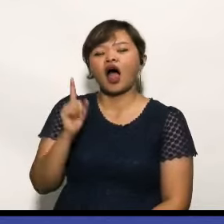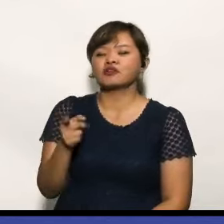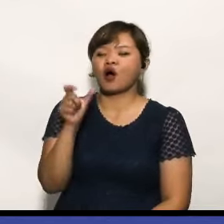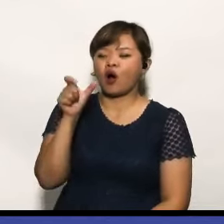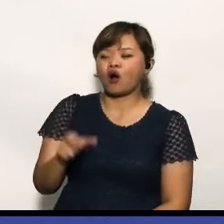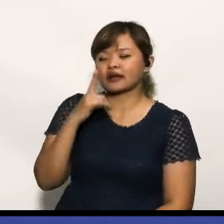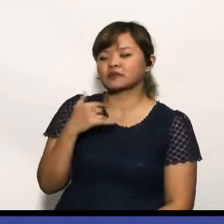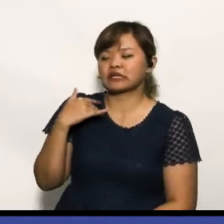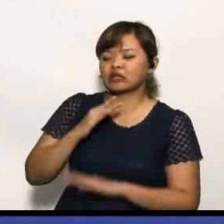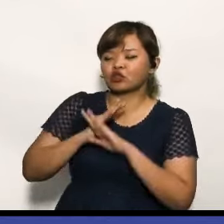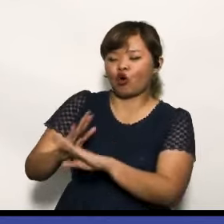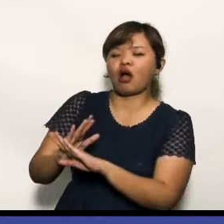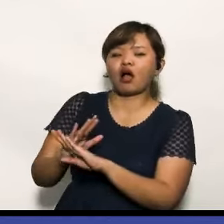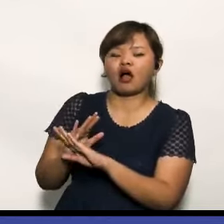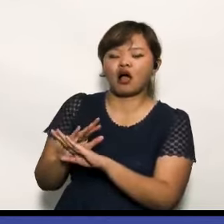Ada orang yang menolak grow,